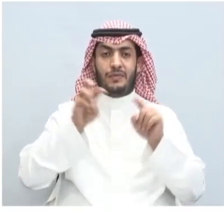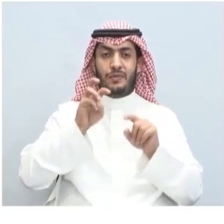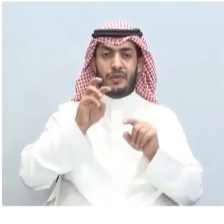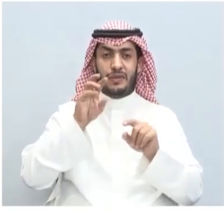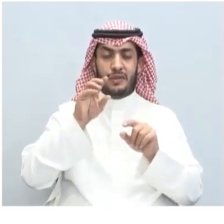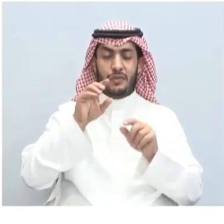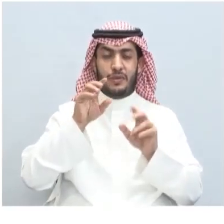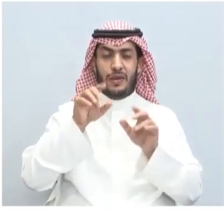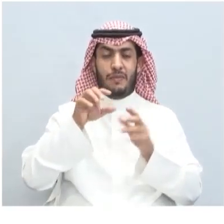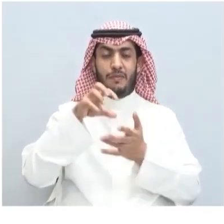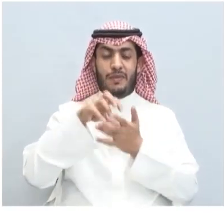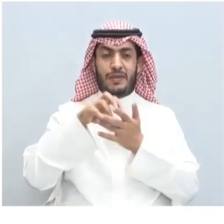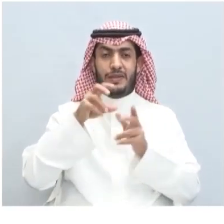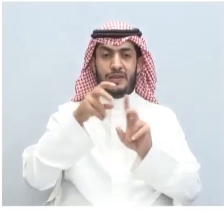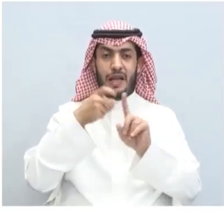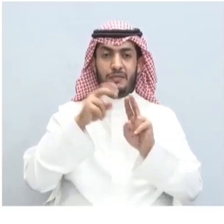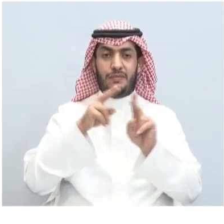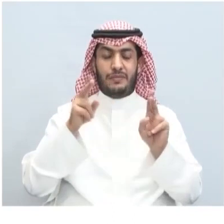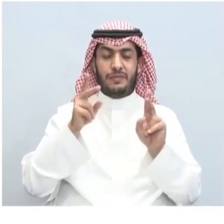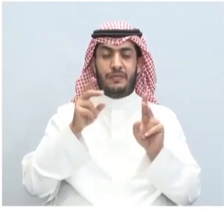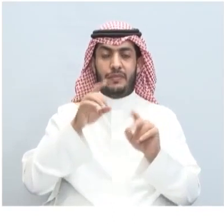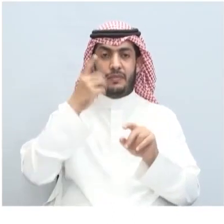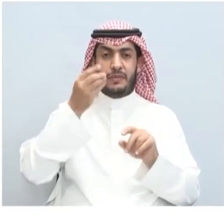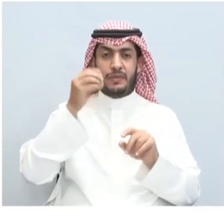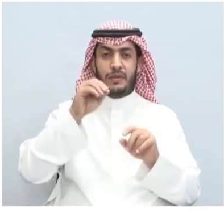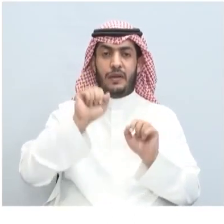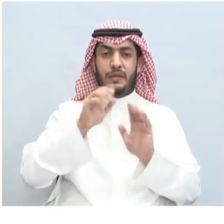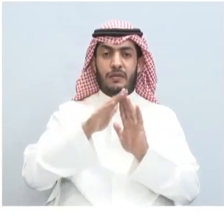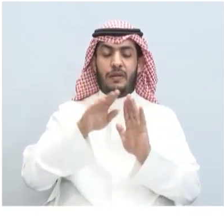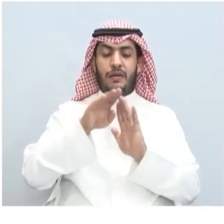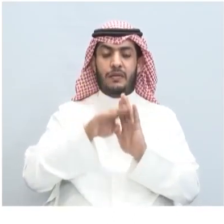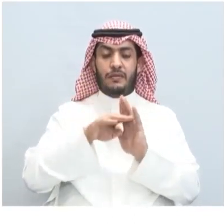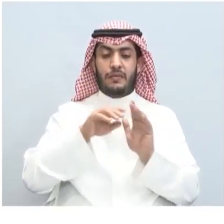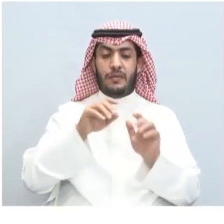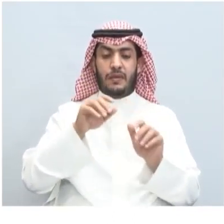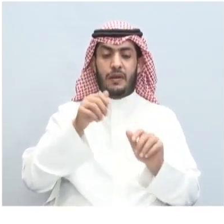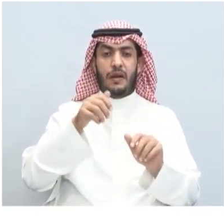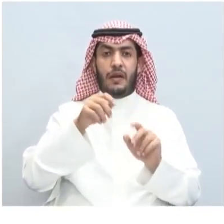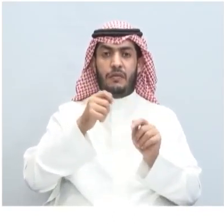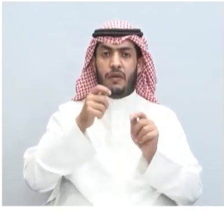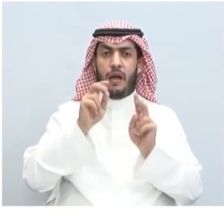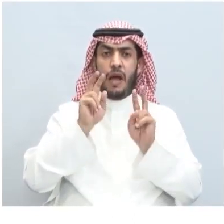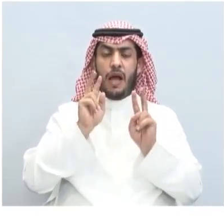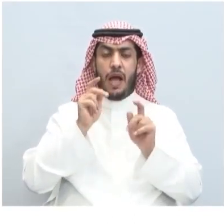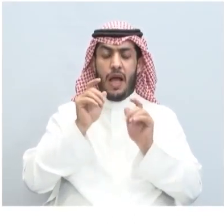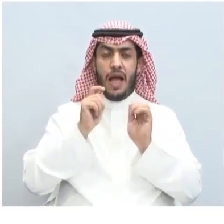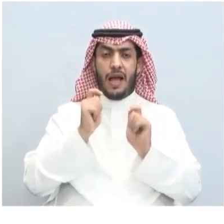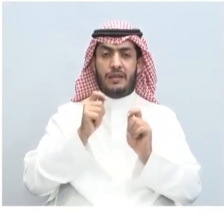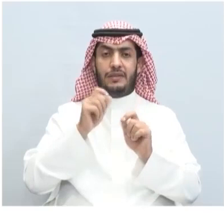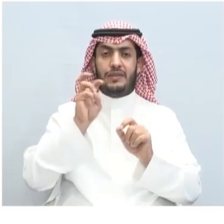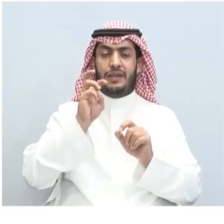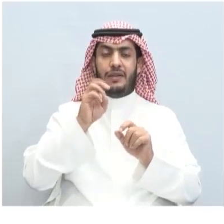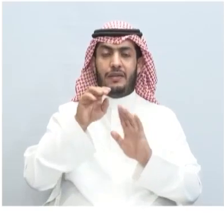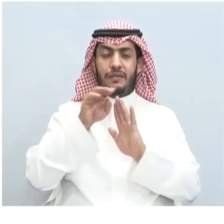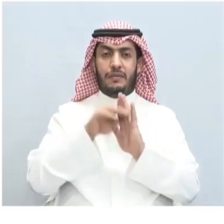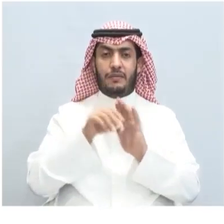بنسبه 10% فيما لم تزد لم تزدد اصول الشركه اح ذكرنا ان الاصول لم تتغير وبالتالي من الطبيعي ان ينخفض